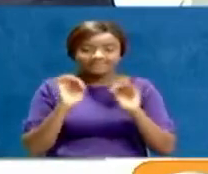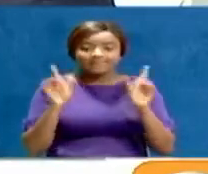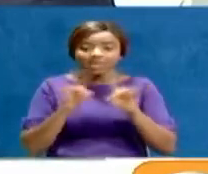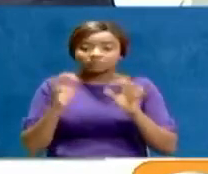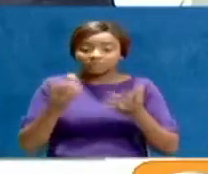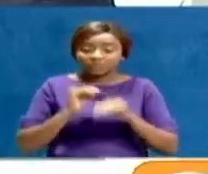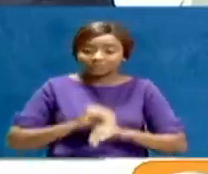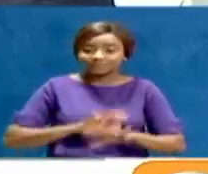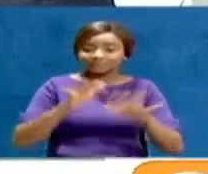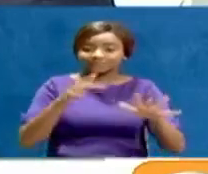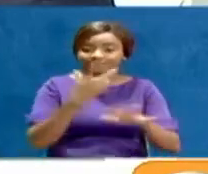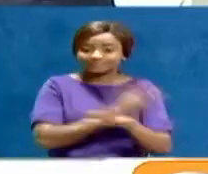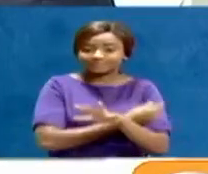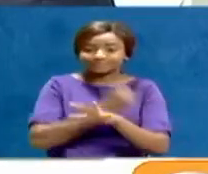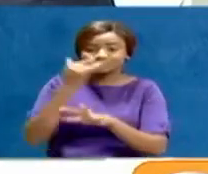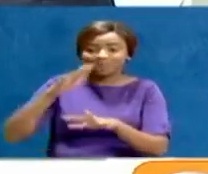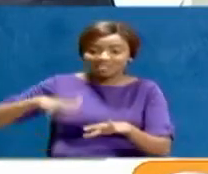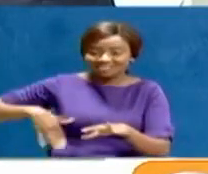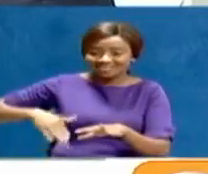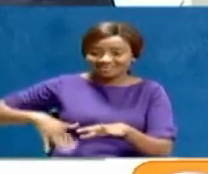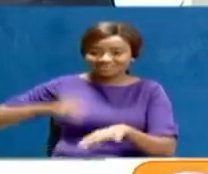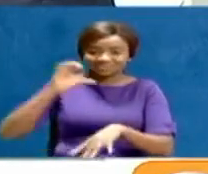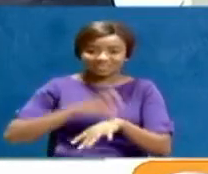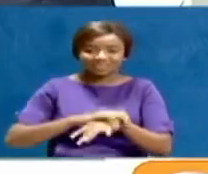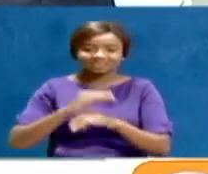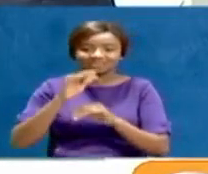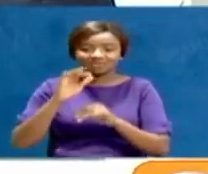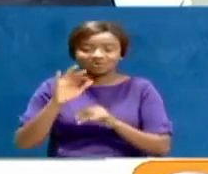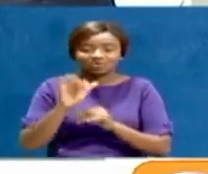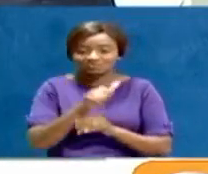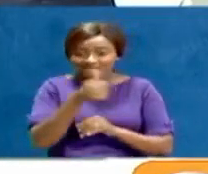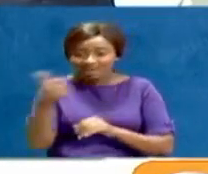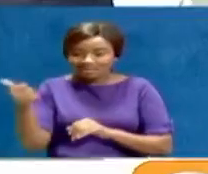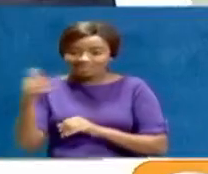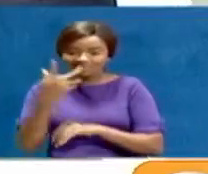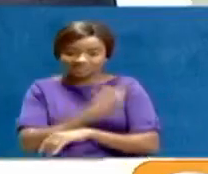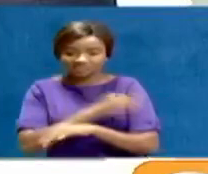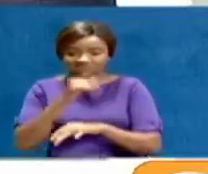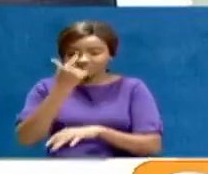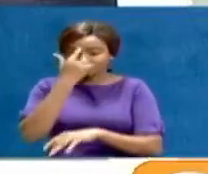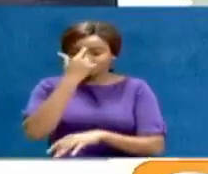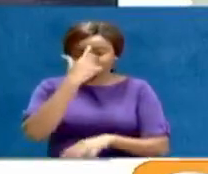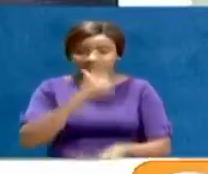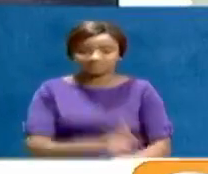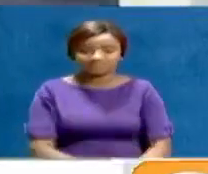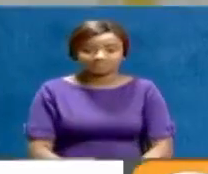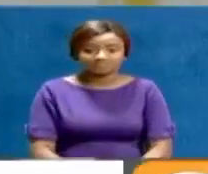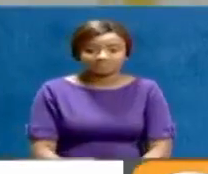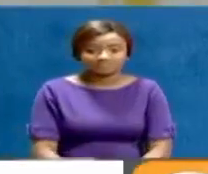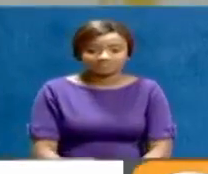kutokana na kuchelewa kwa shehena ya pili ya chanjo za AstraZeneca. Na mkazo Gunga na arifu zaidi.